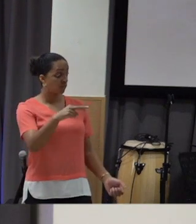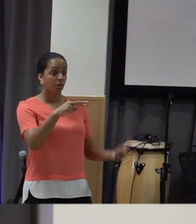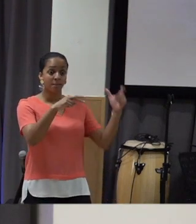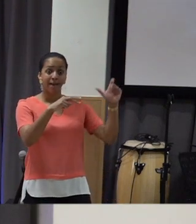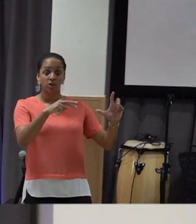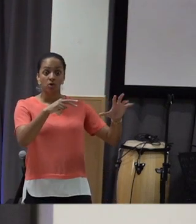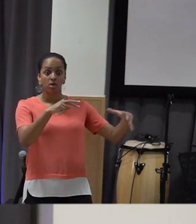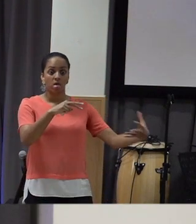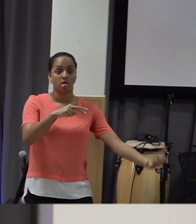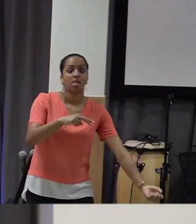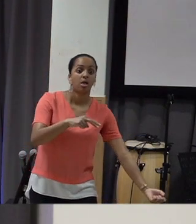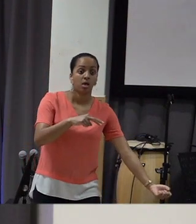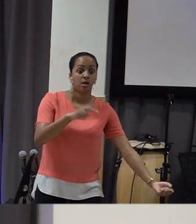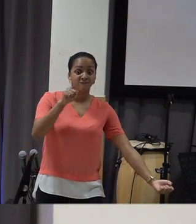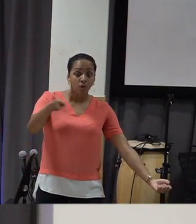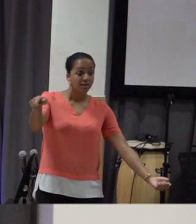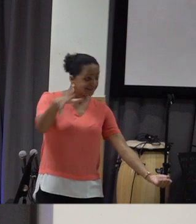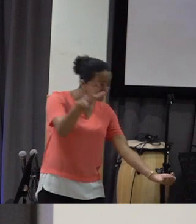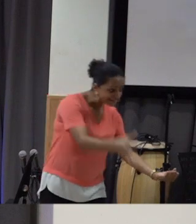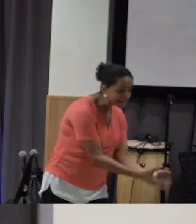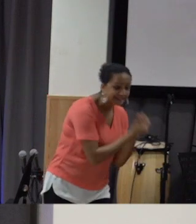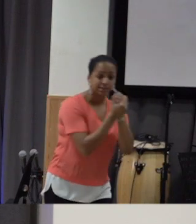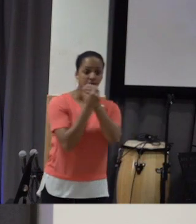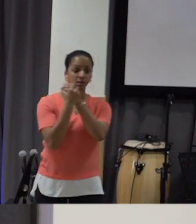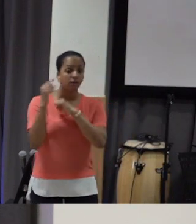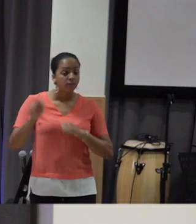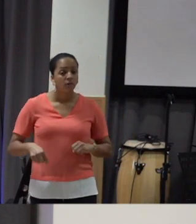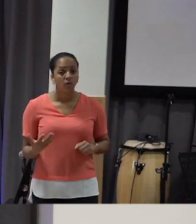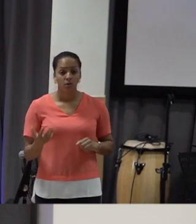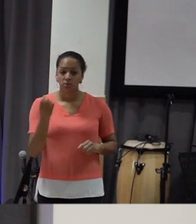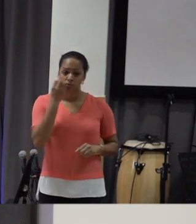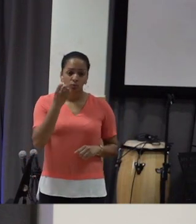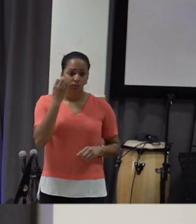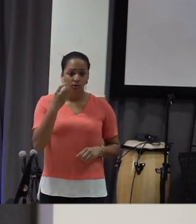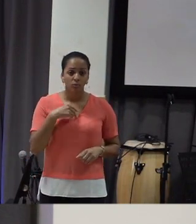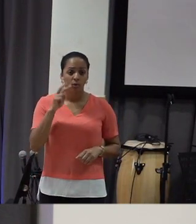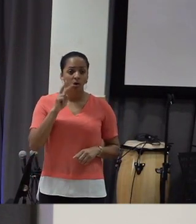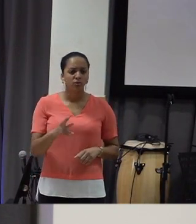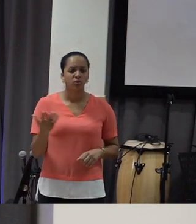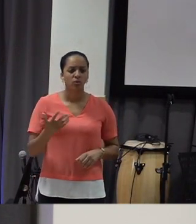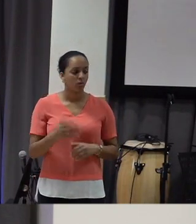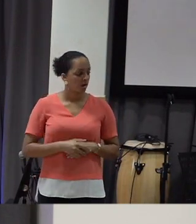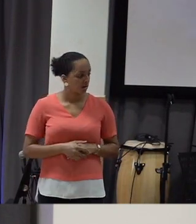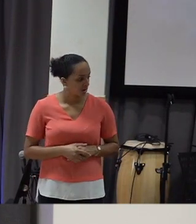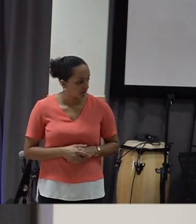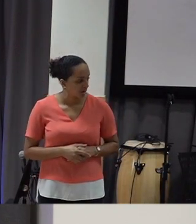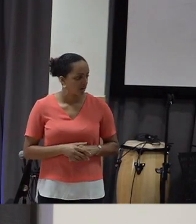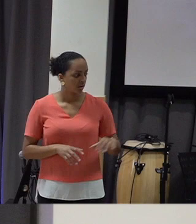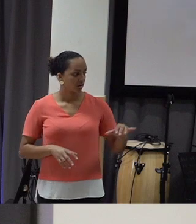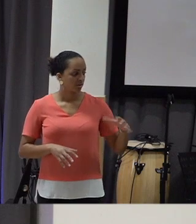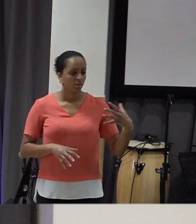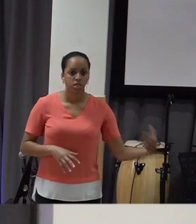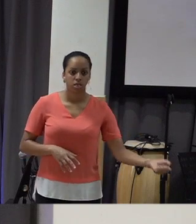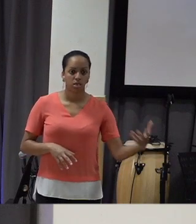tu as l'ordre de Dieu de le relever. Trop souvent, j'ai vu dans les milieux évangéliques des hommes et des femmes qui sont tombés, qui ont commis des choses